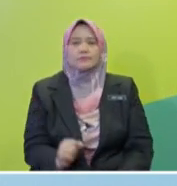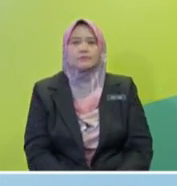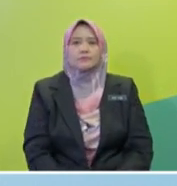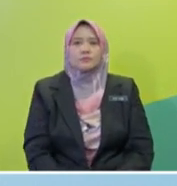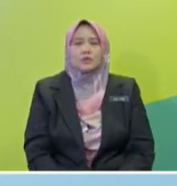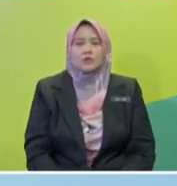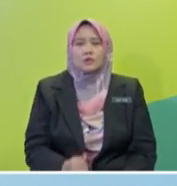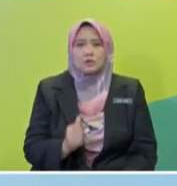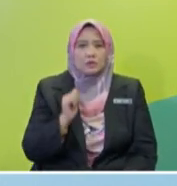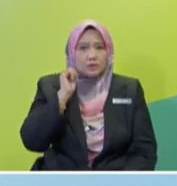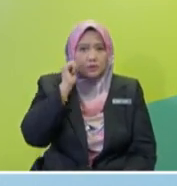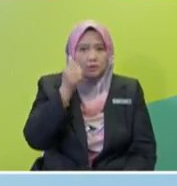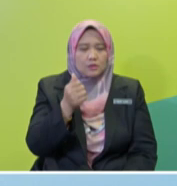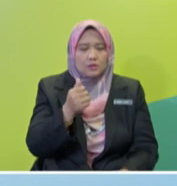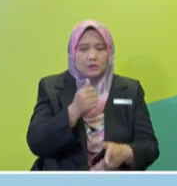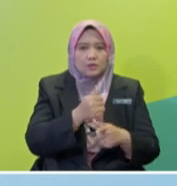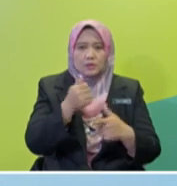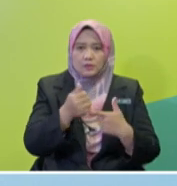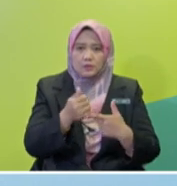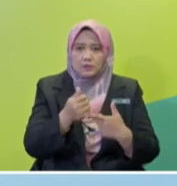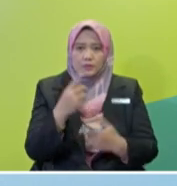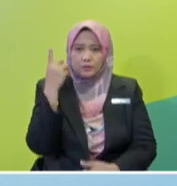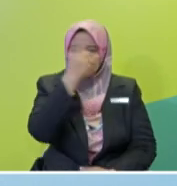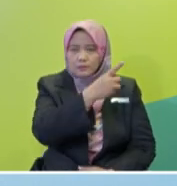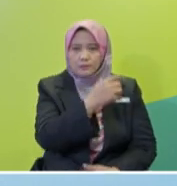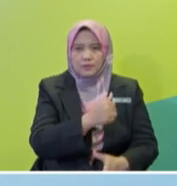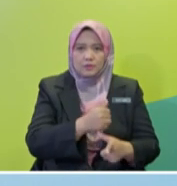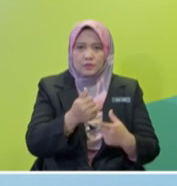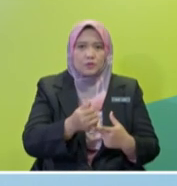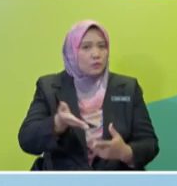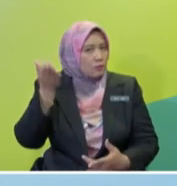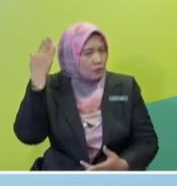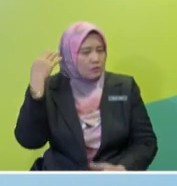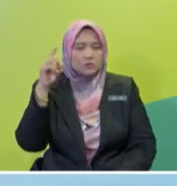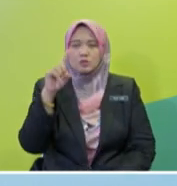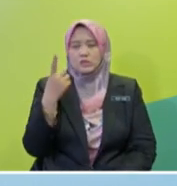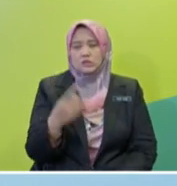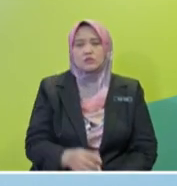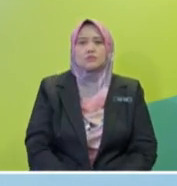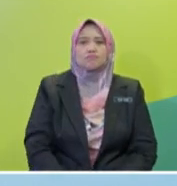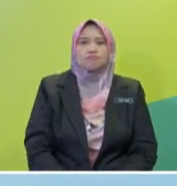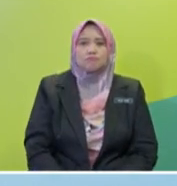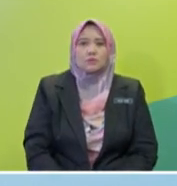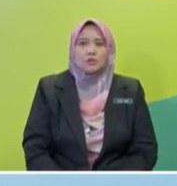ataupun kehadapan atau ke belakang dalam satu arah aliran saja Oke untuk struktur